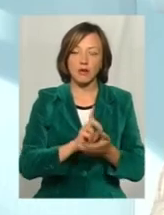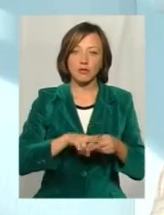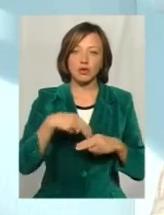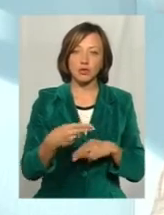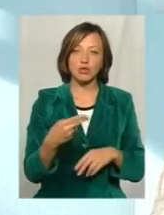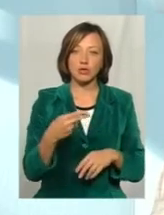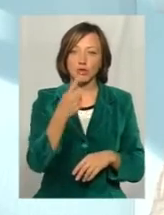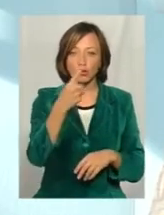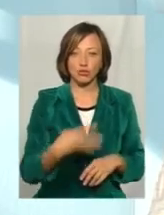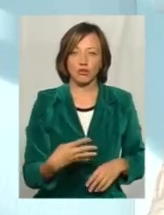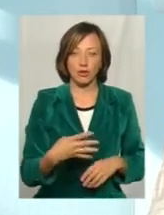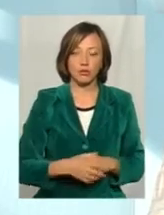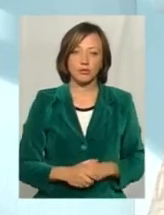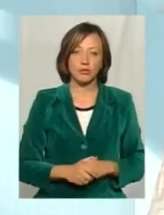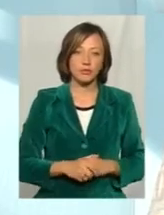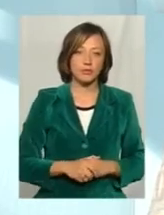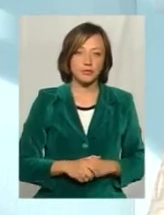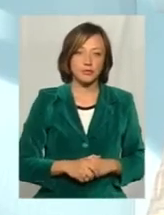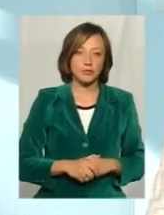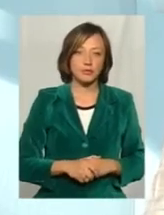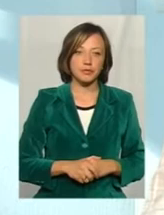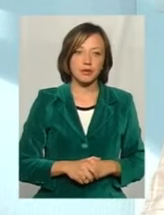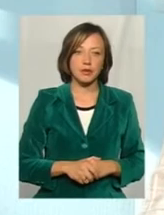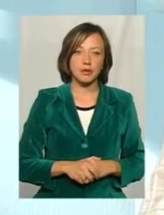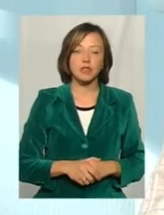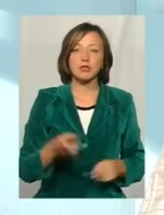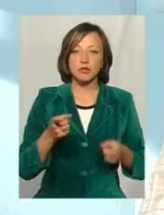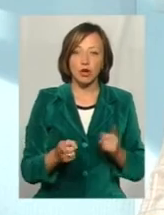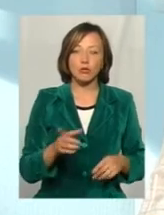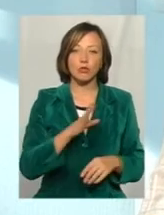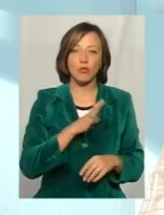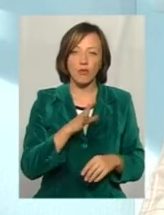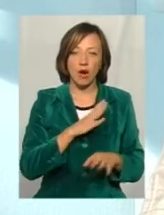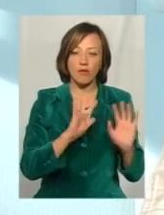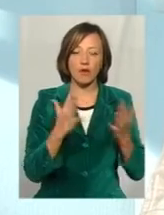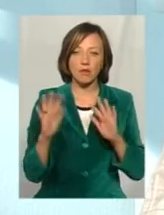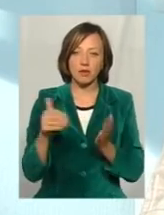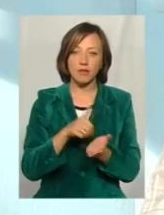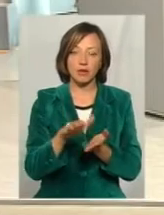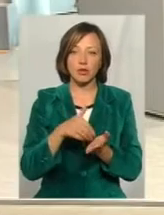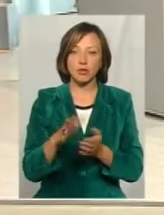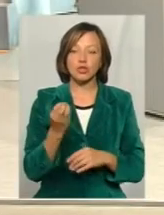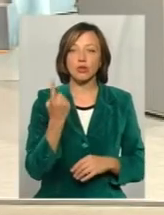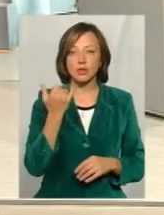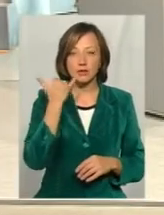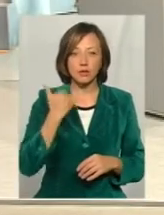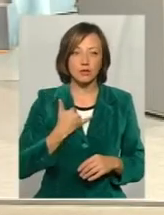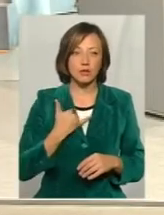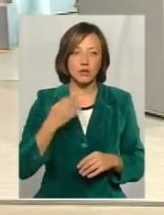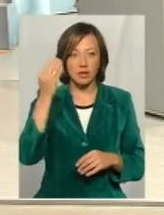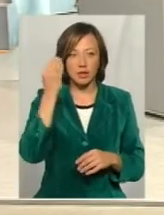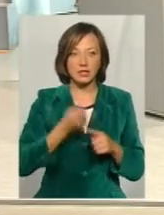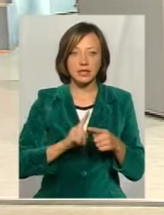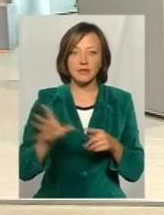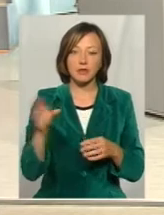лише четверту частину. Я зрозумів. Тому, звичайно, що бувають випадки відмови. Так, у нас ще один дзвіночок, і щось мене таке враження, що зараз це